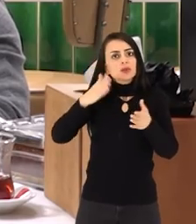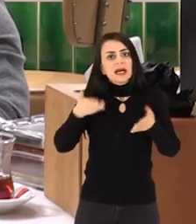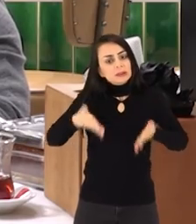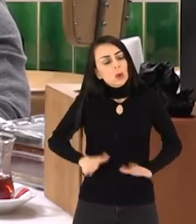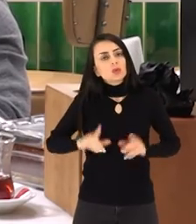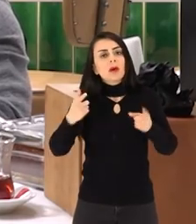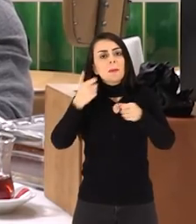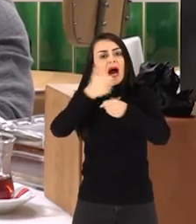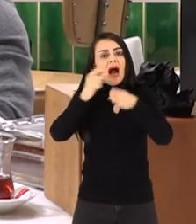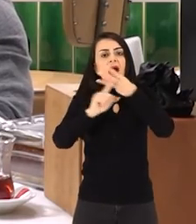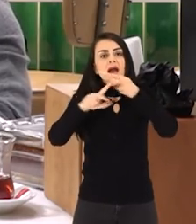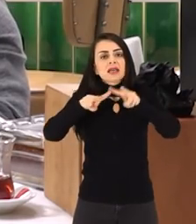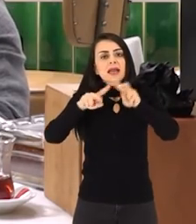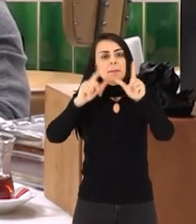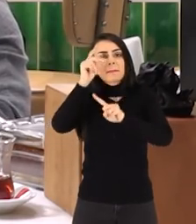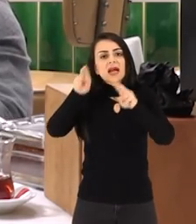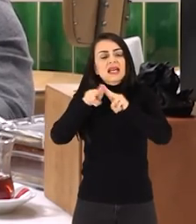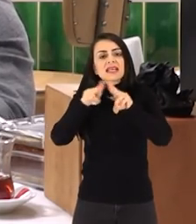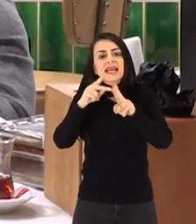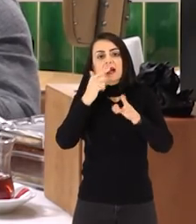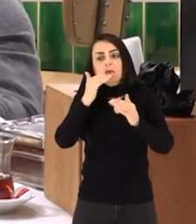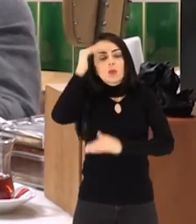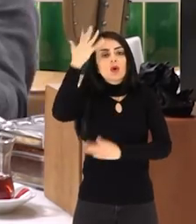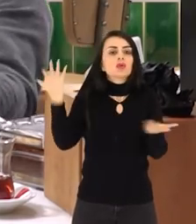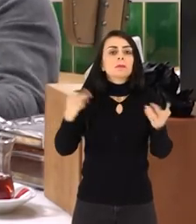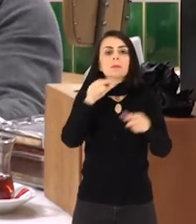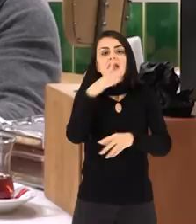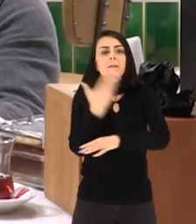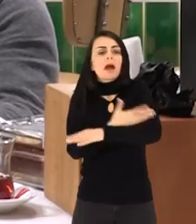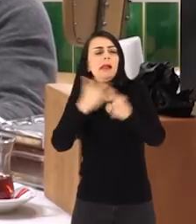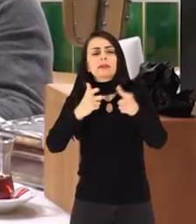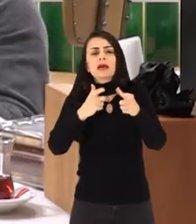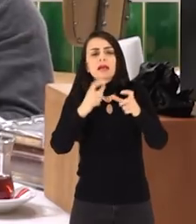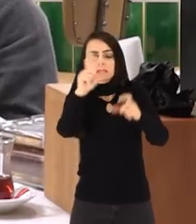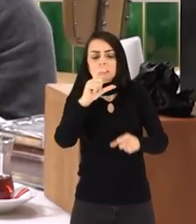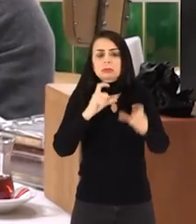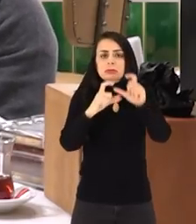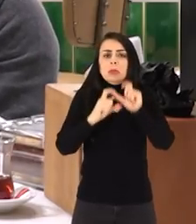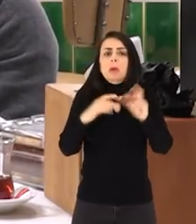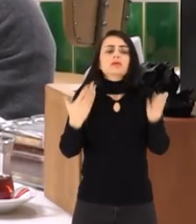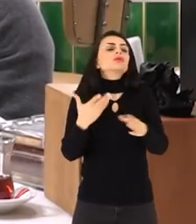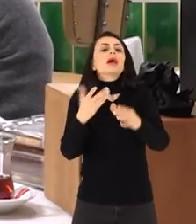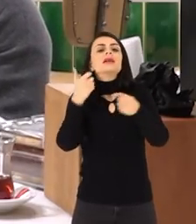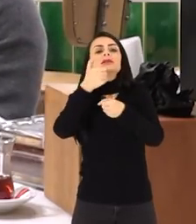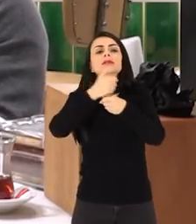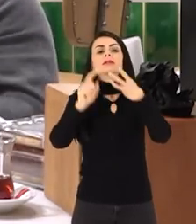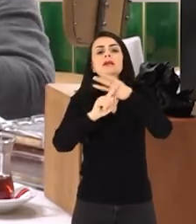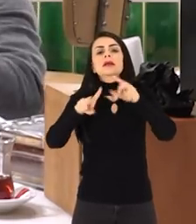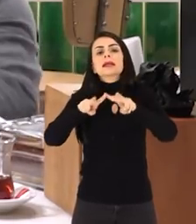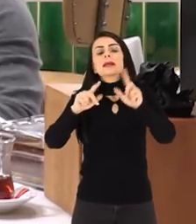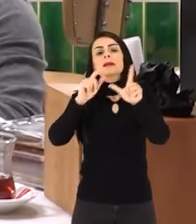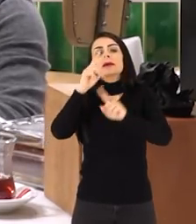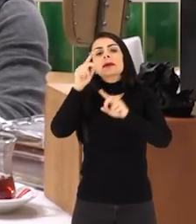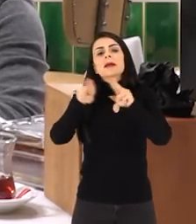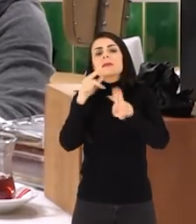Gemlik'te büyüdüm ya. İşte ben, aslında yani, doğru bana nerelisin diye sordukları zaman %100 Gemlikliyim yani. Doğru. Yoksa kimliğimde Fatih yazıyor. Evet. Ama